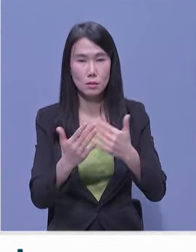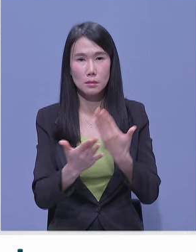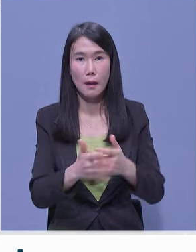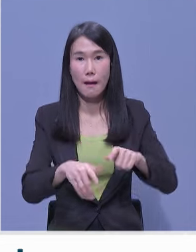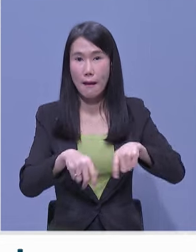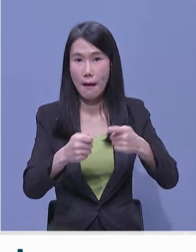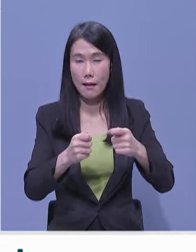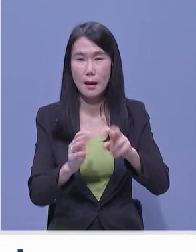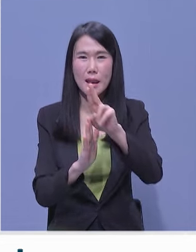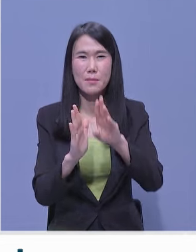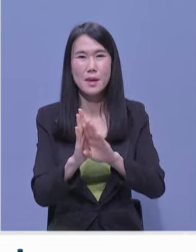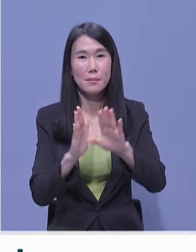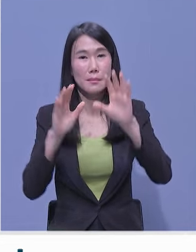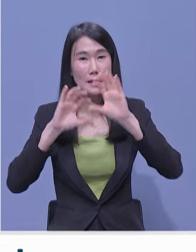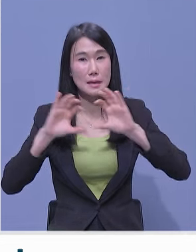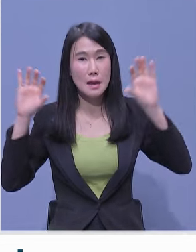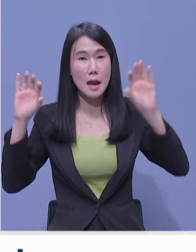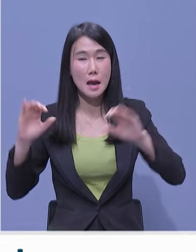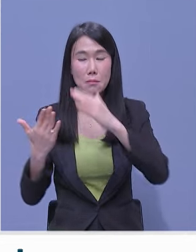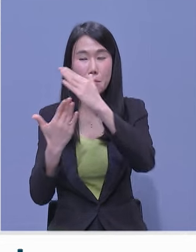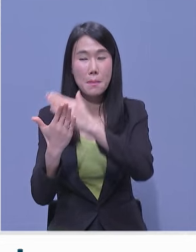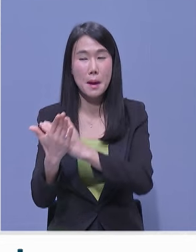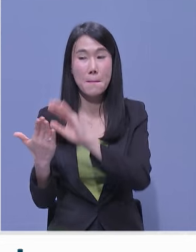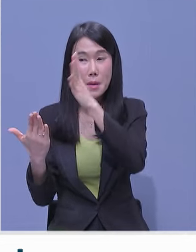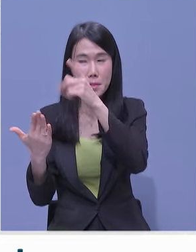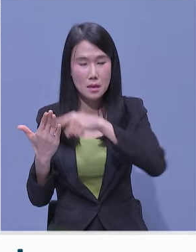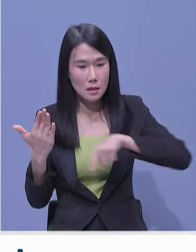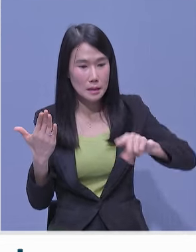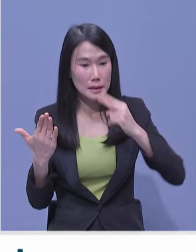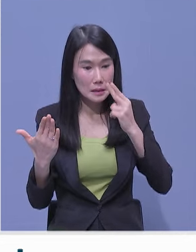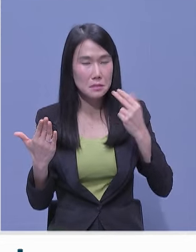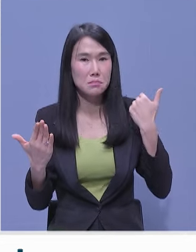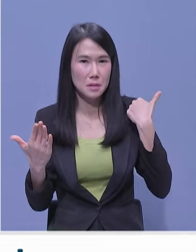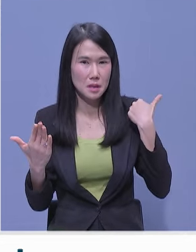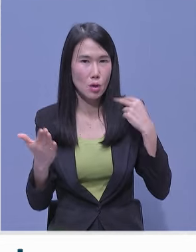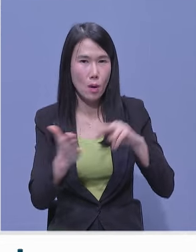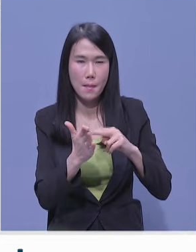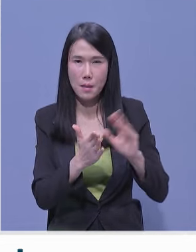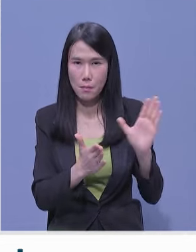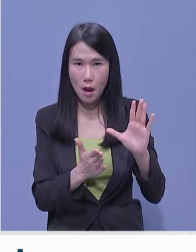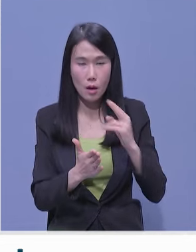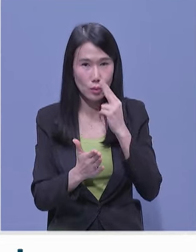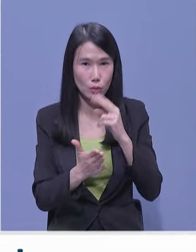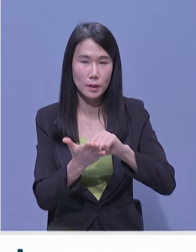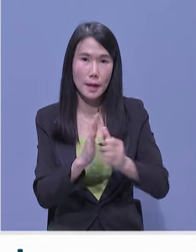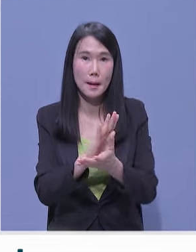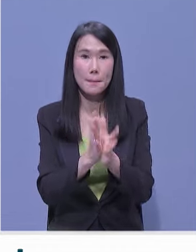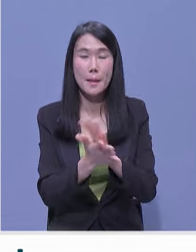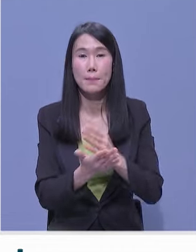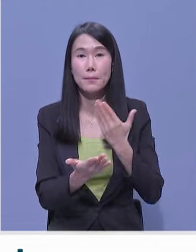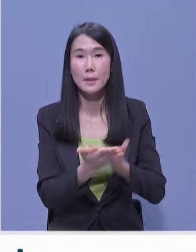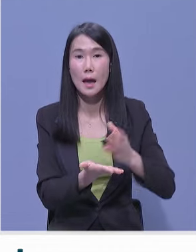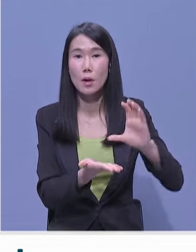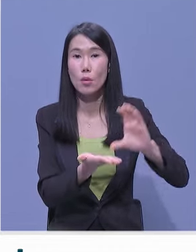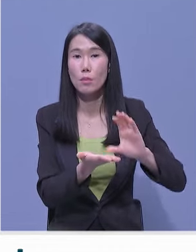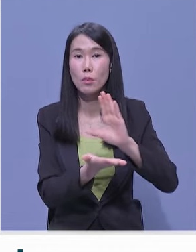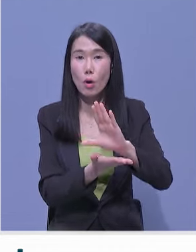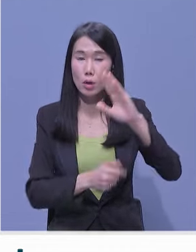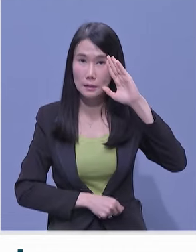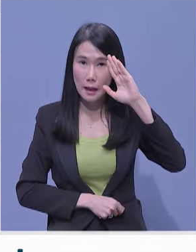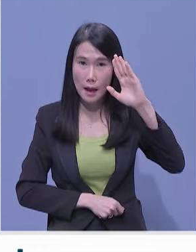นอกระเบียบทางราชการอย่าให้เกิดขึ้นทั้งนี้จะดำเนินการปรับปรุงโครงสร้างต่างๆในงบประมาณทหารเกณฑ์และ